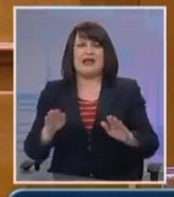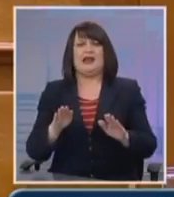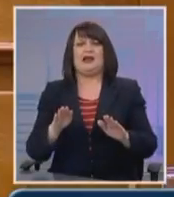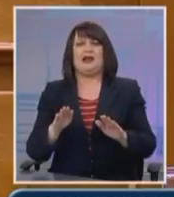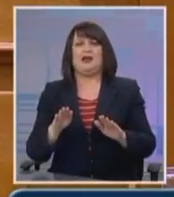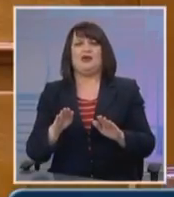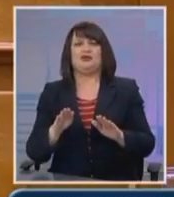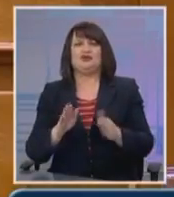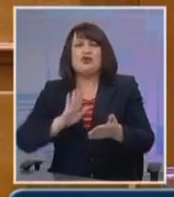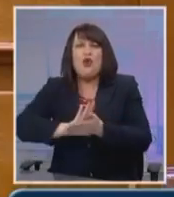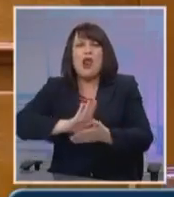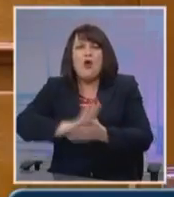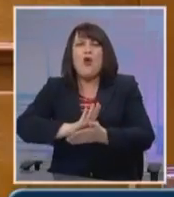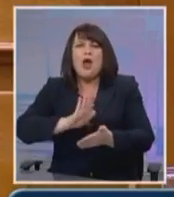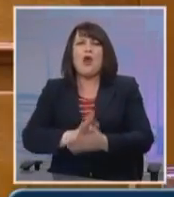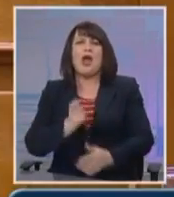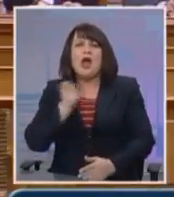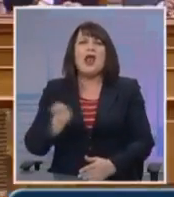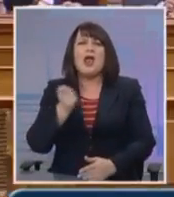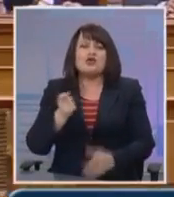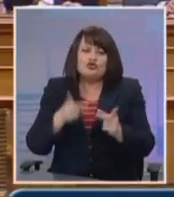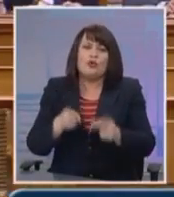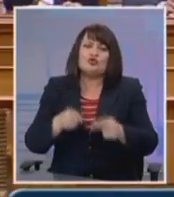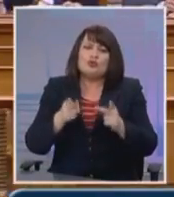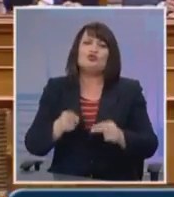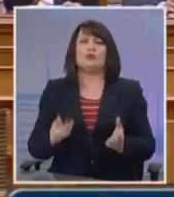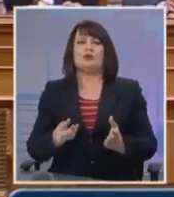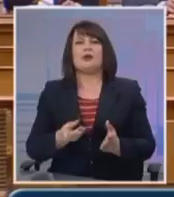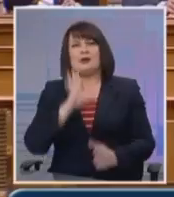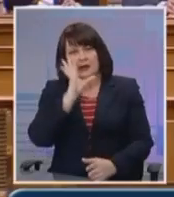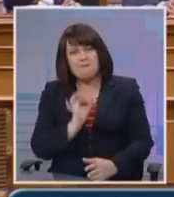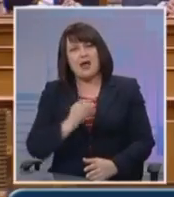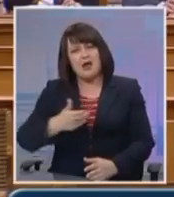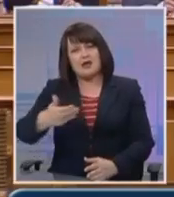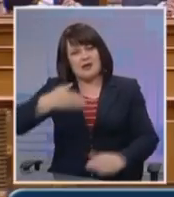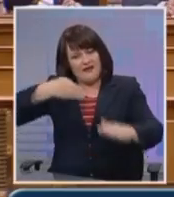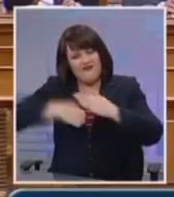του στάσιμο χρεοκοπίας, για να υπάρξει πραγματική προοπτική